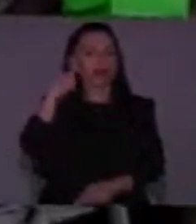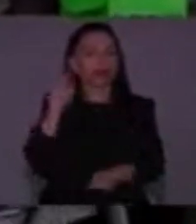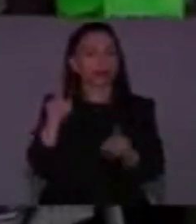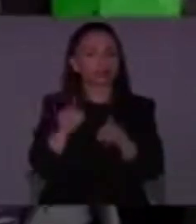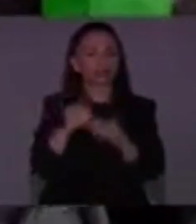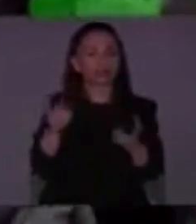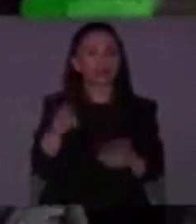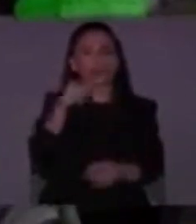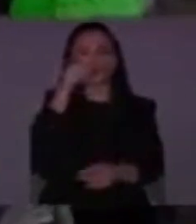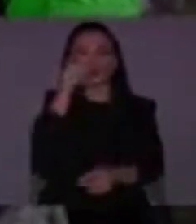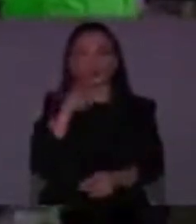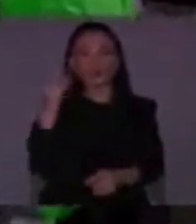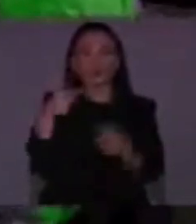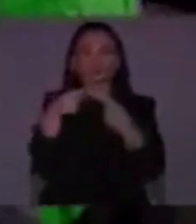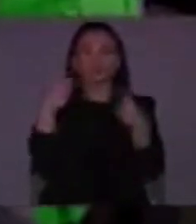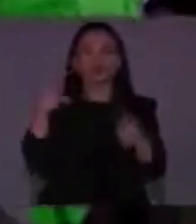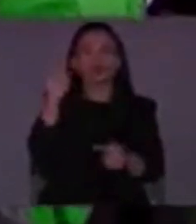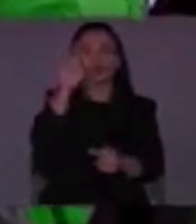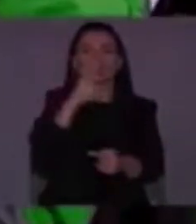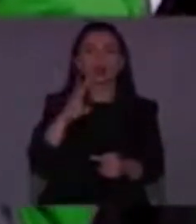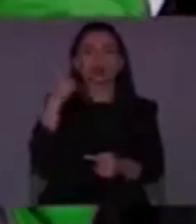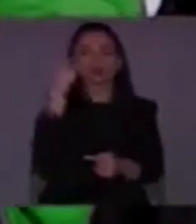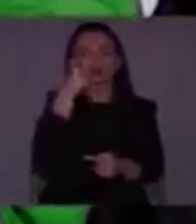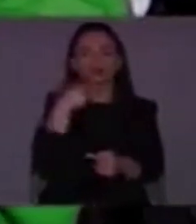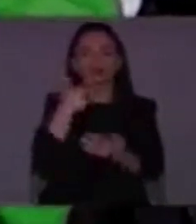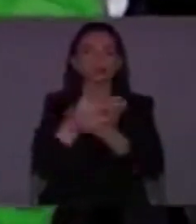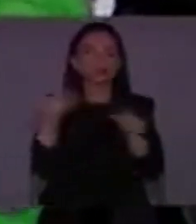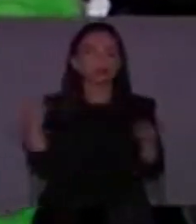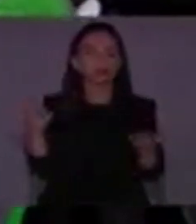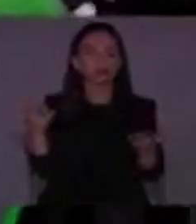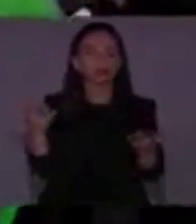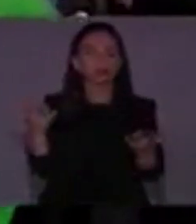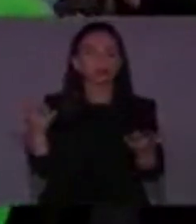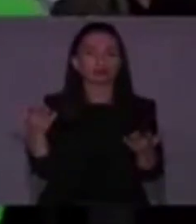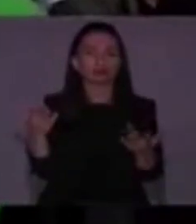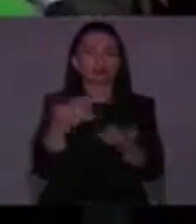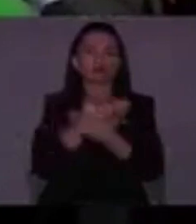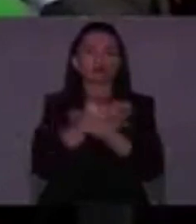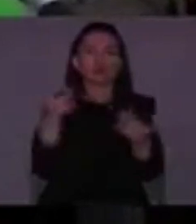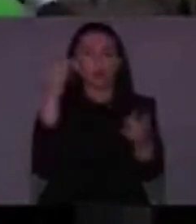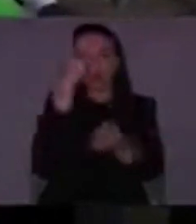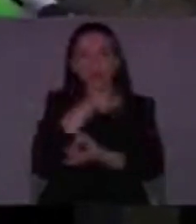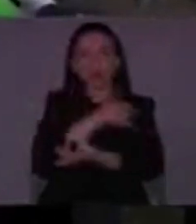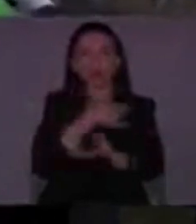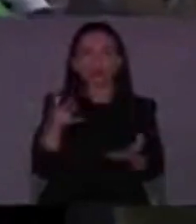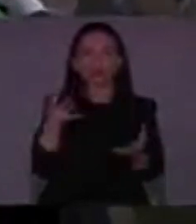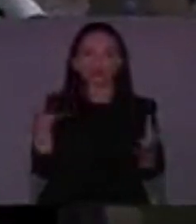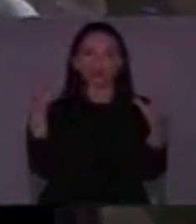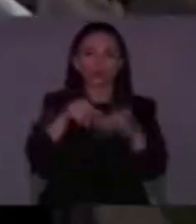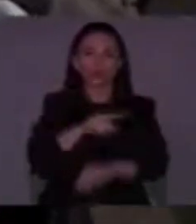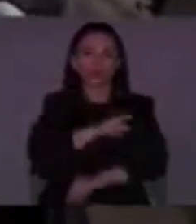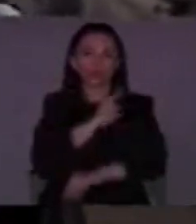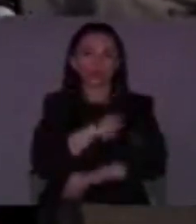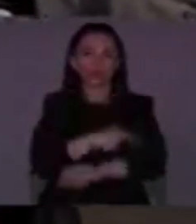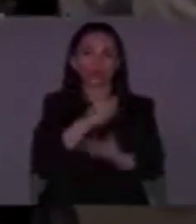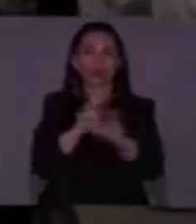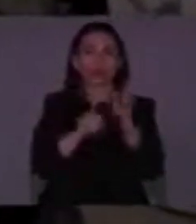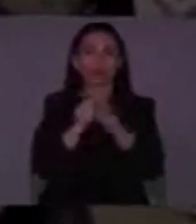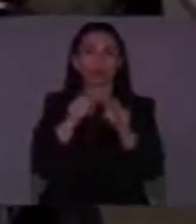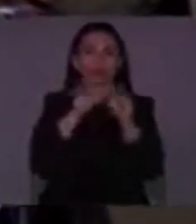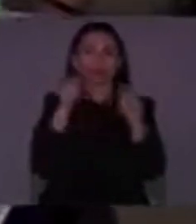აზერბაიჯანელებსა და სომხებს, სხვადასხვა რელიგიის წარმომადგენლებს და სწორედ ამ მრავალხმოვან კულტურაშია მისი ძალა, რომელიც